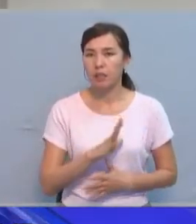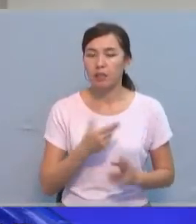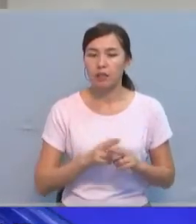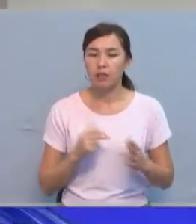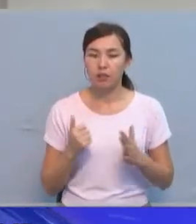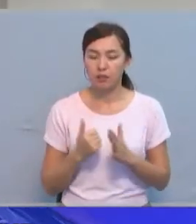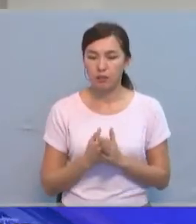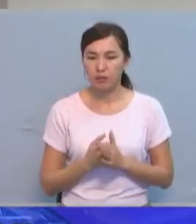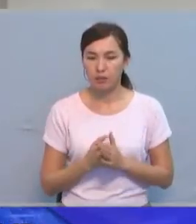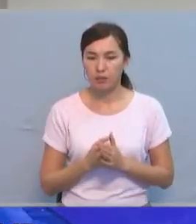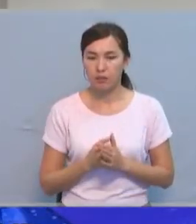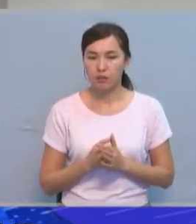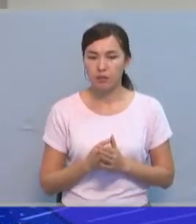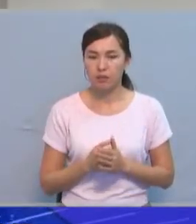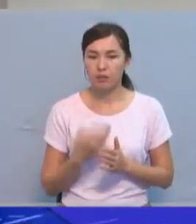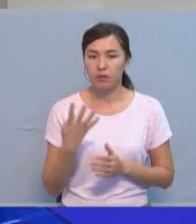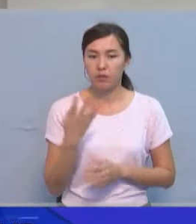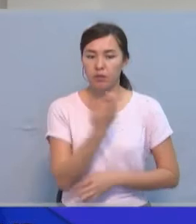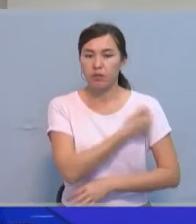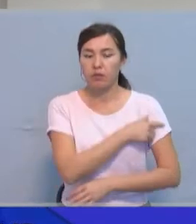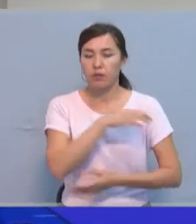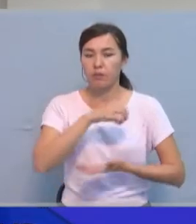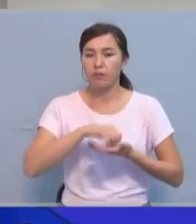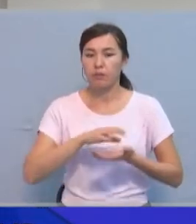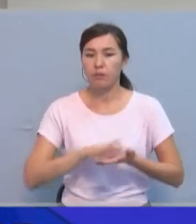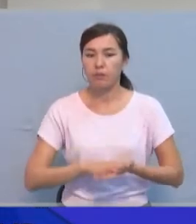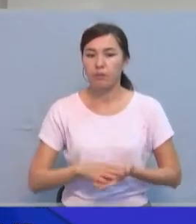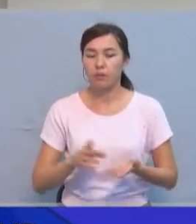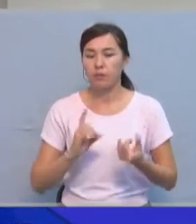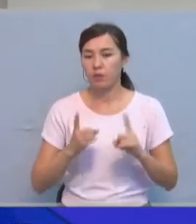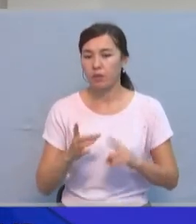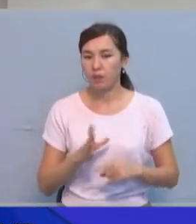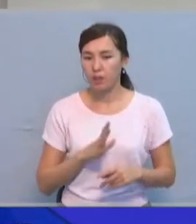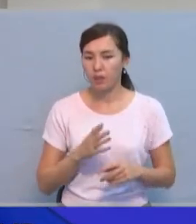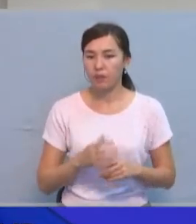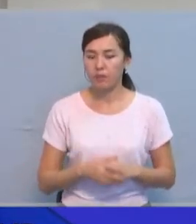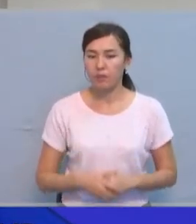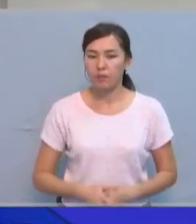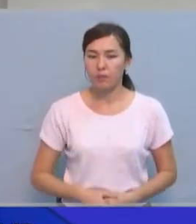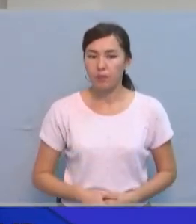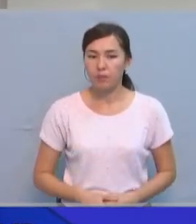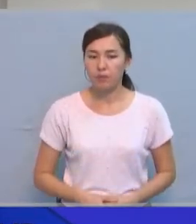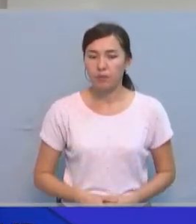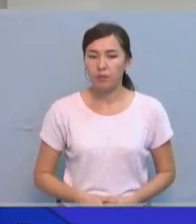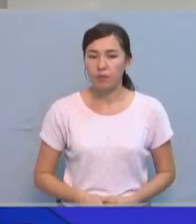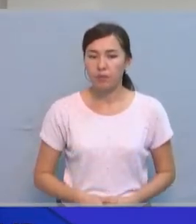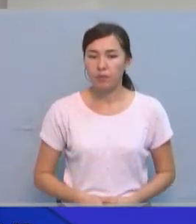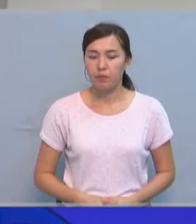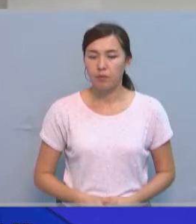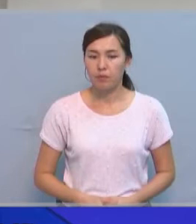мен 4-ші поликлиникада тұрған. Енді бұл жаққа ауысып келдім. Құдай қаласа осы жақын арада өзім көшіп келдім, жақын арада